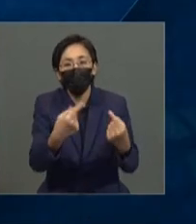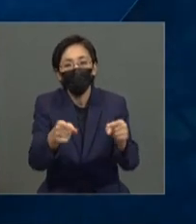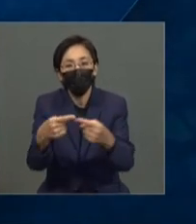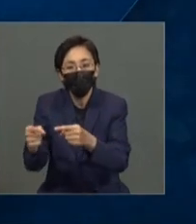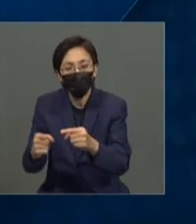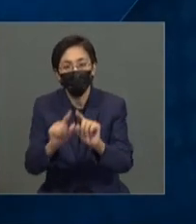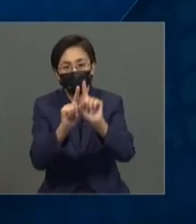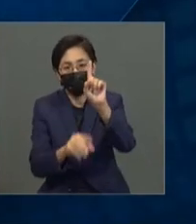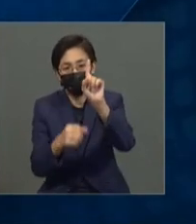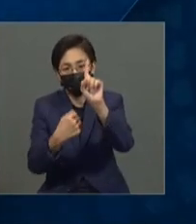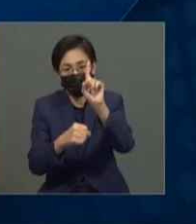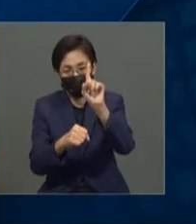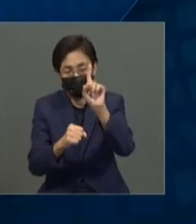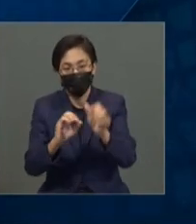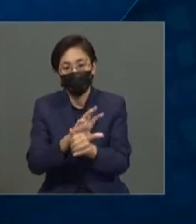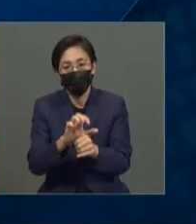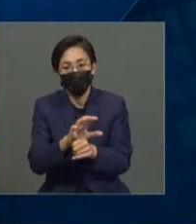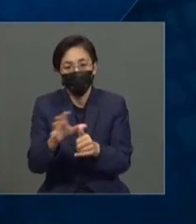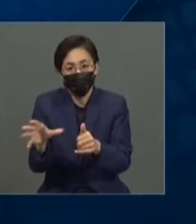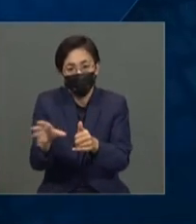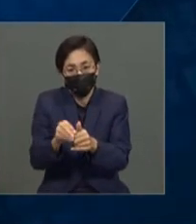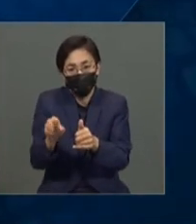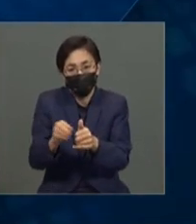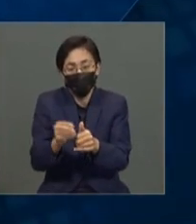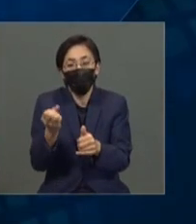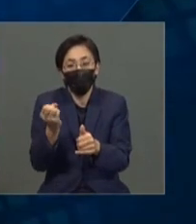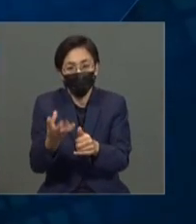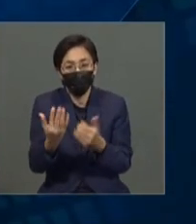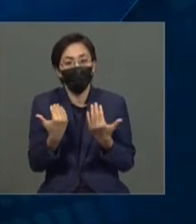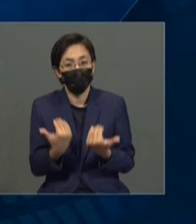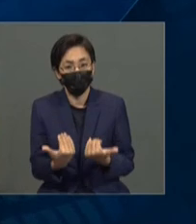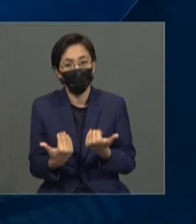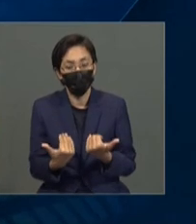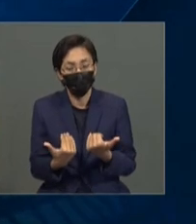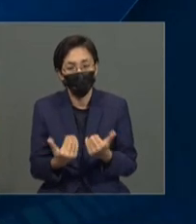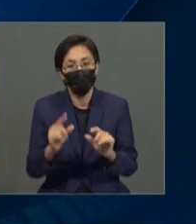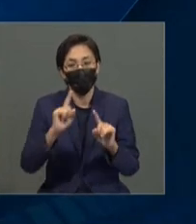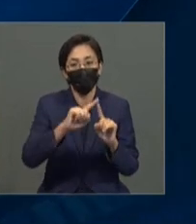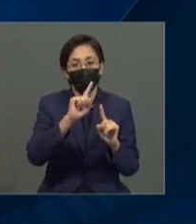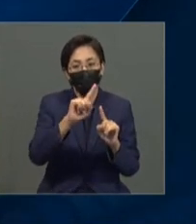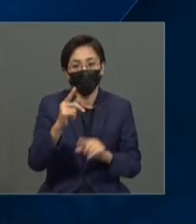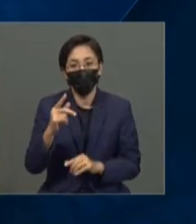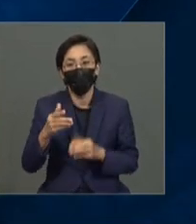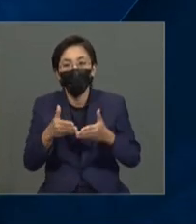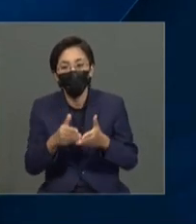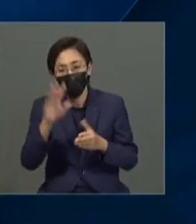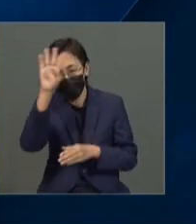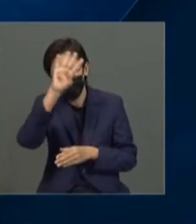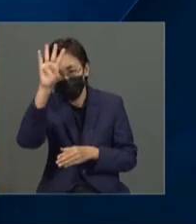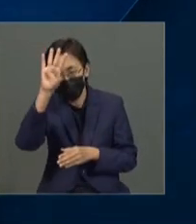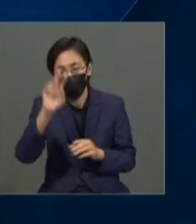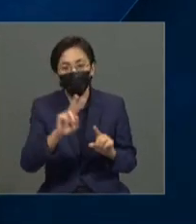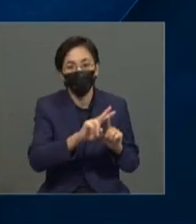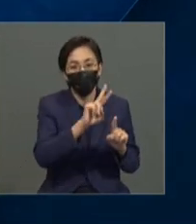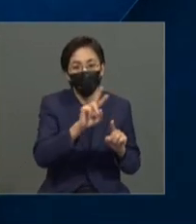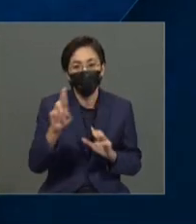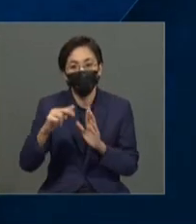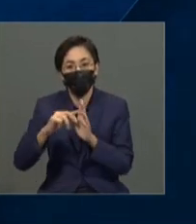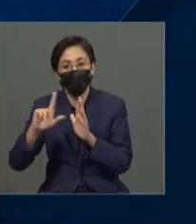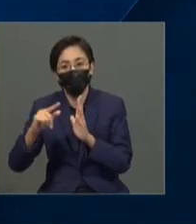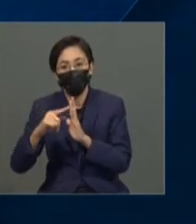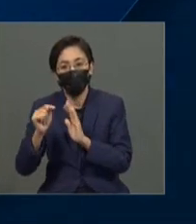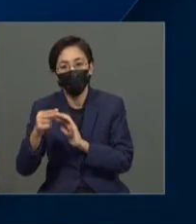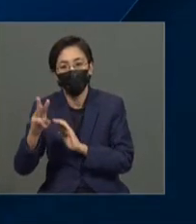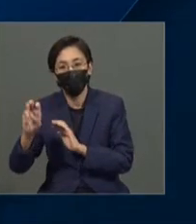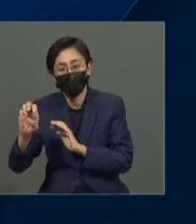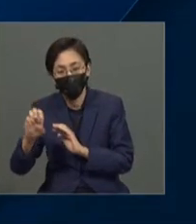อันดับเขตที่พบผู้ติดเชื้อรายงานสูงสุดตอนนี้นะคะอันดับแรกคือคลองเตยถัดมาเป็นราชเทวี